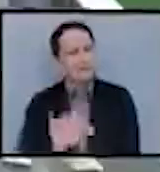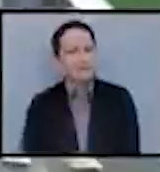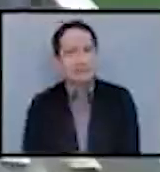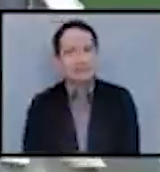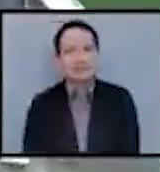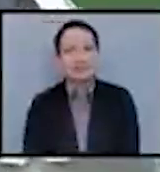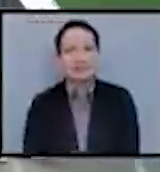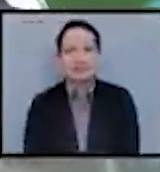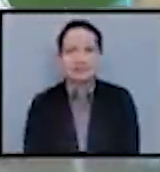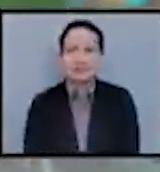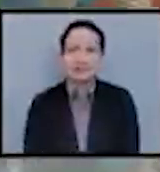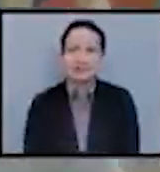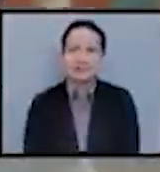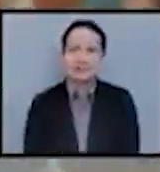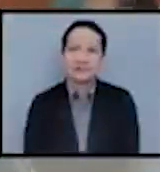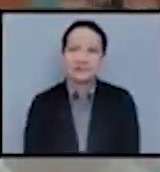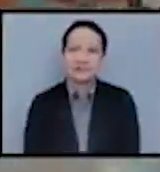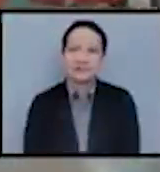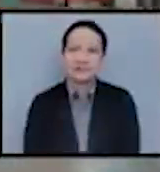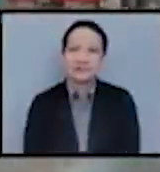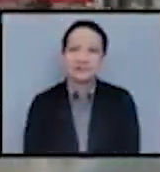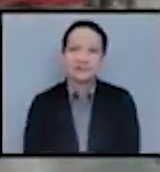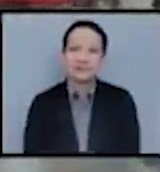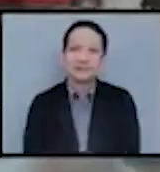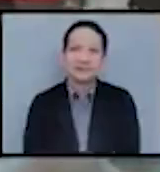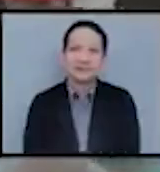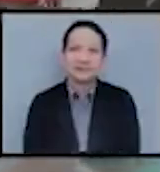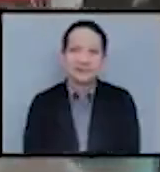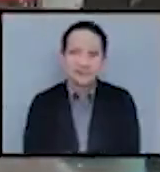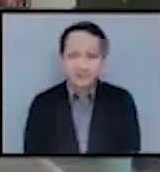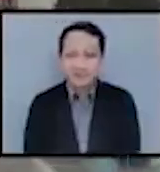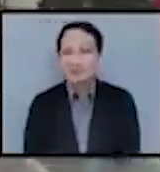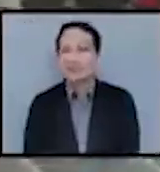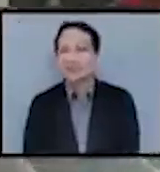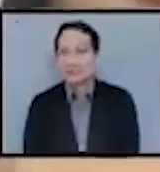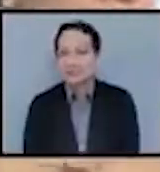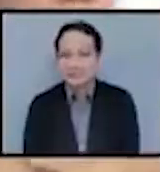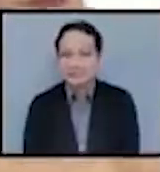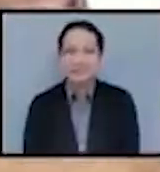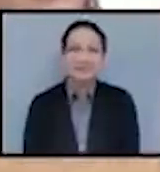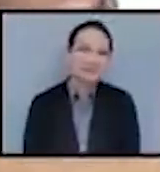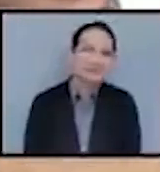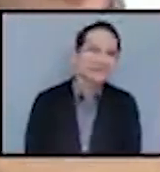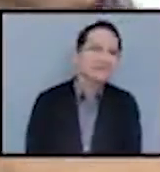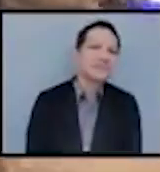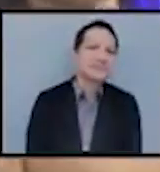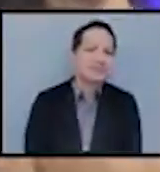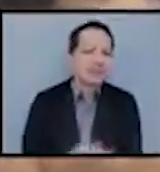Aha! Mahal.